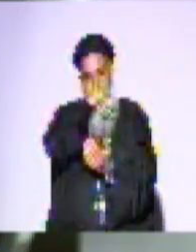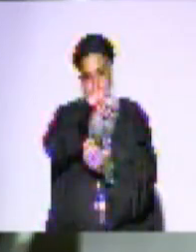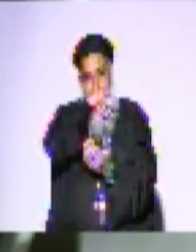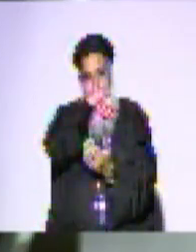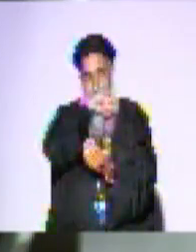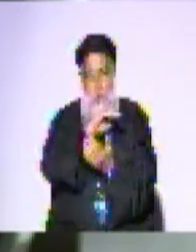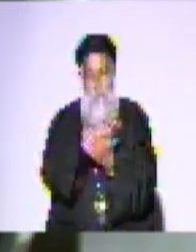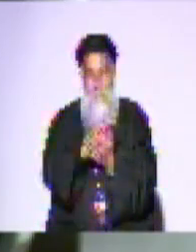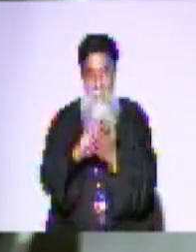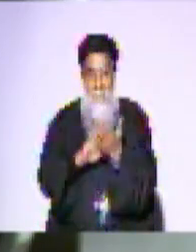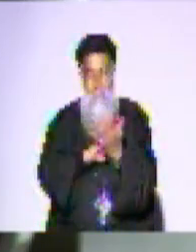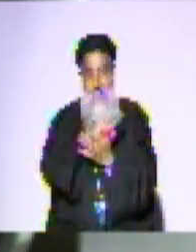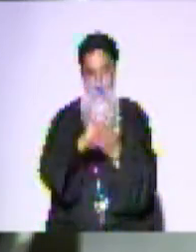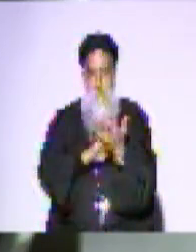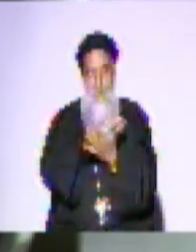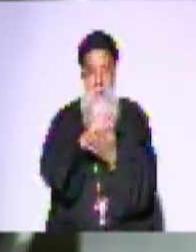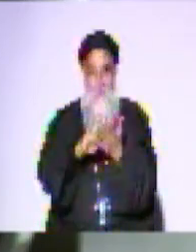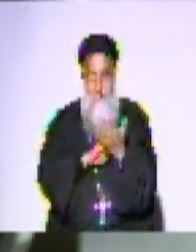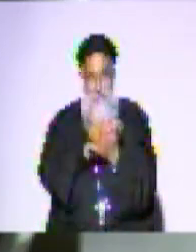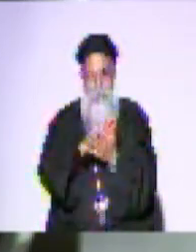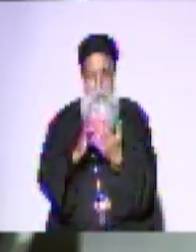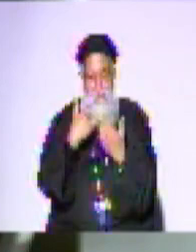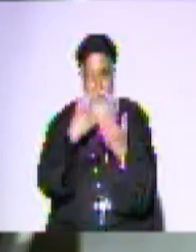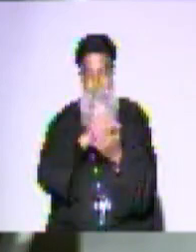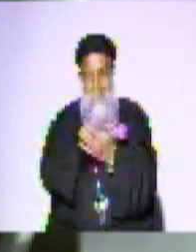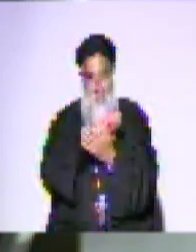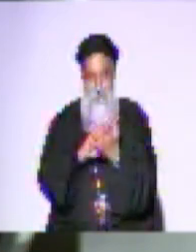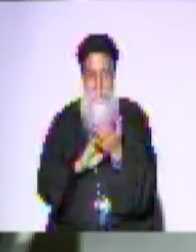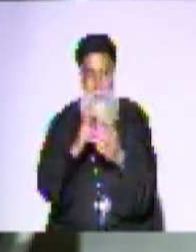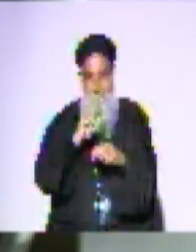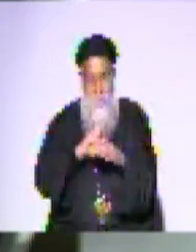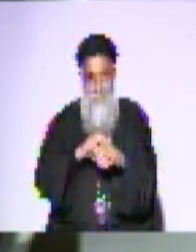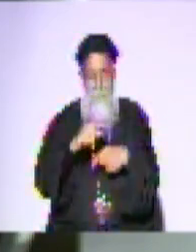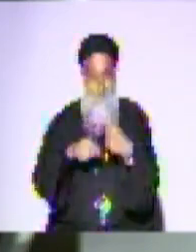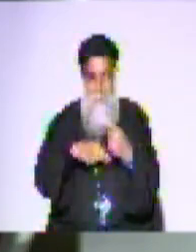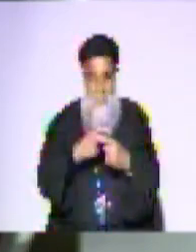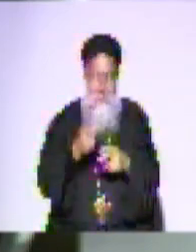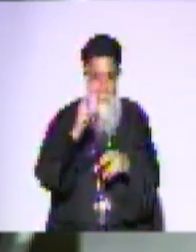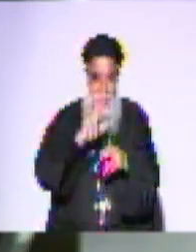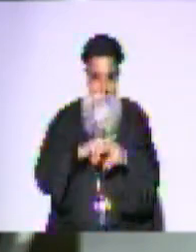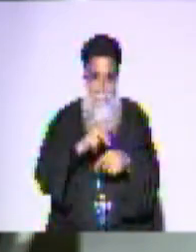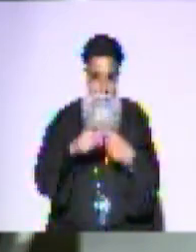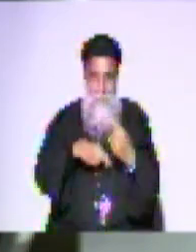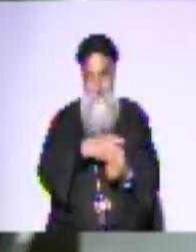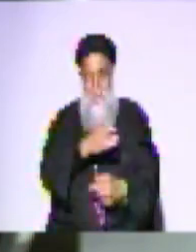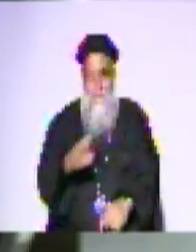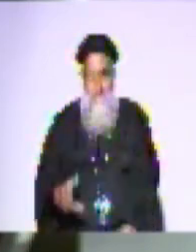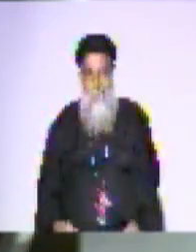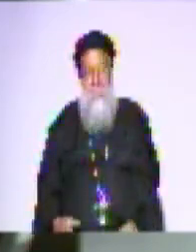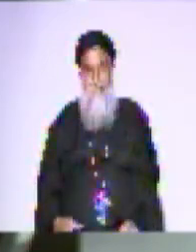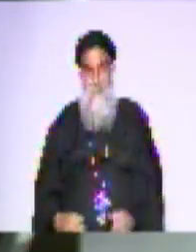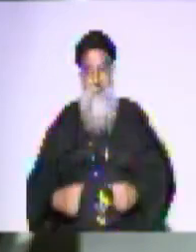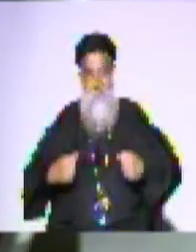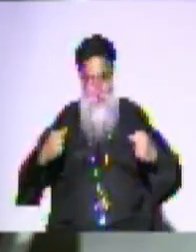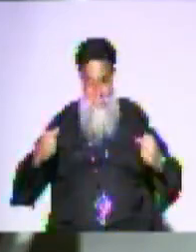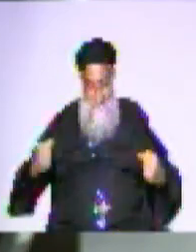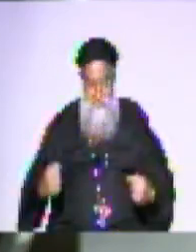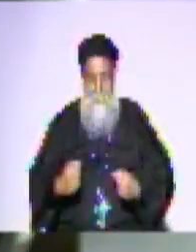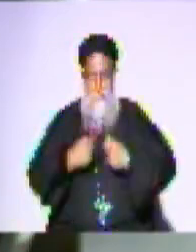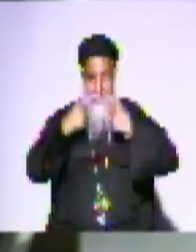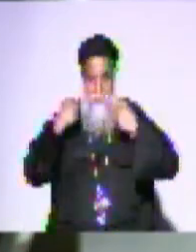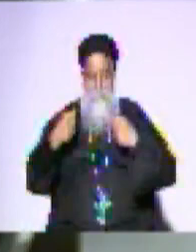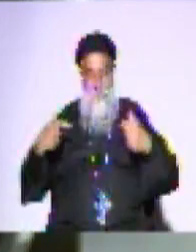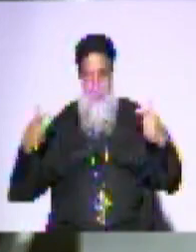الكاهن مفيش مشكلة مفيش مشكلة خالص، حتى لو بتكرري الاعتراف ده نوع من الجهاد